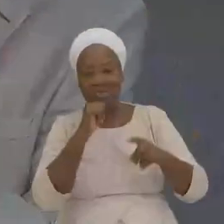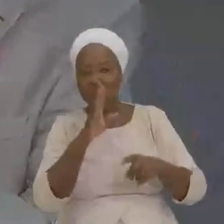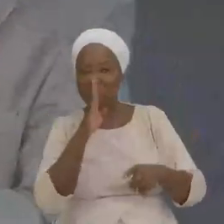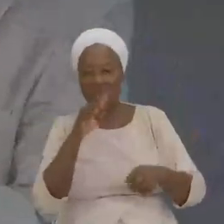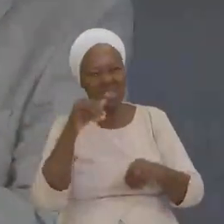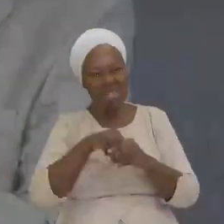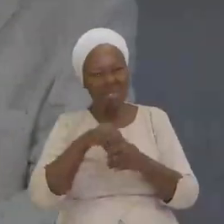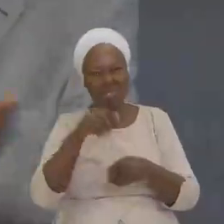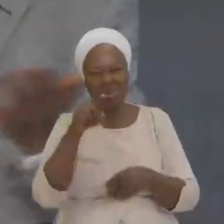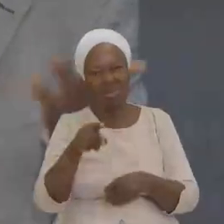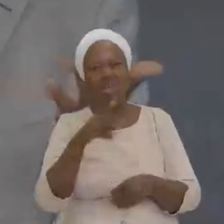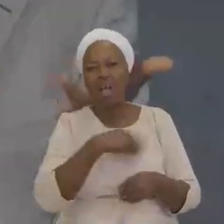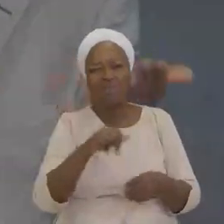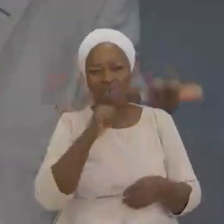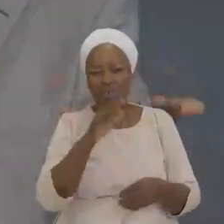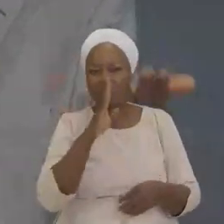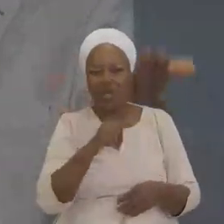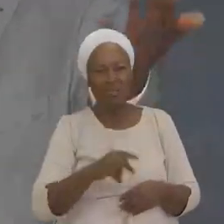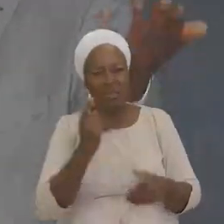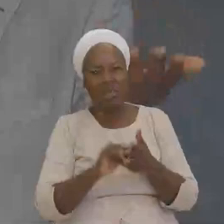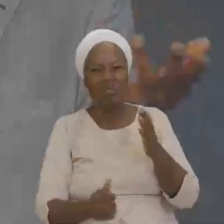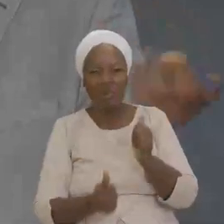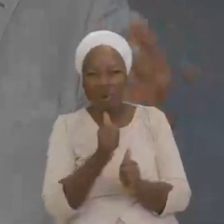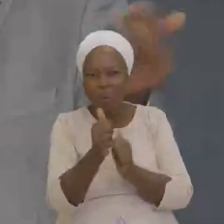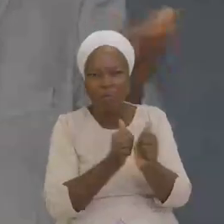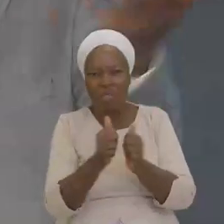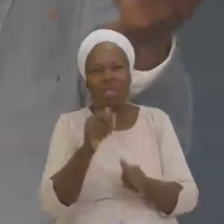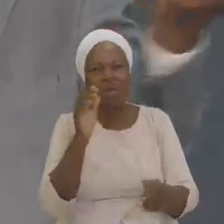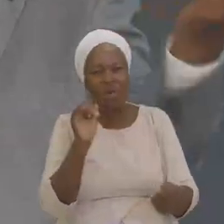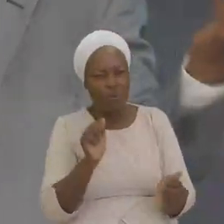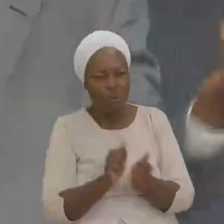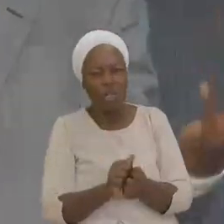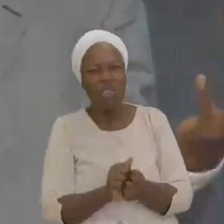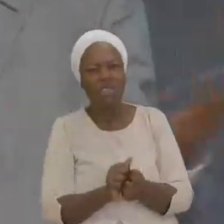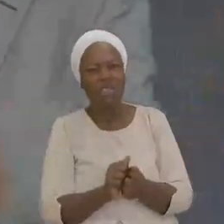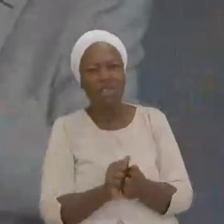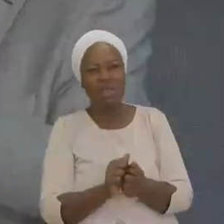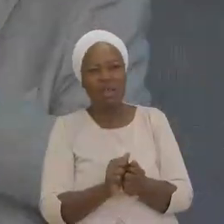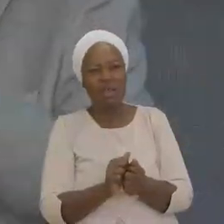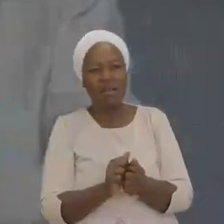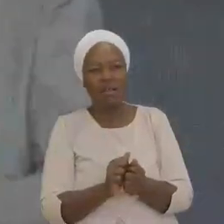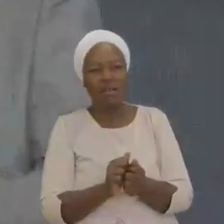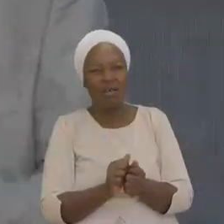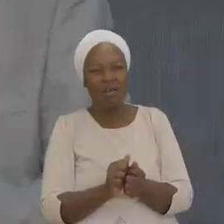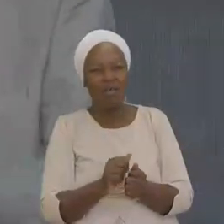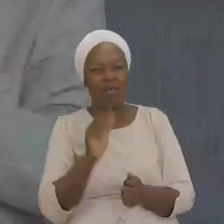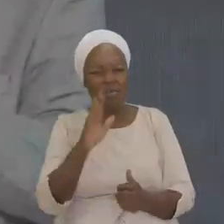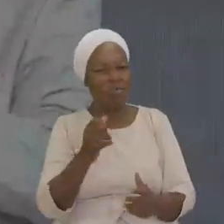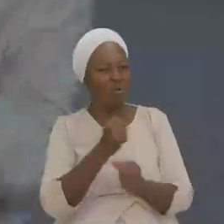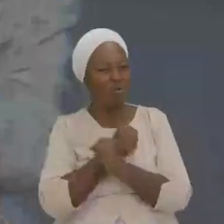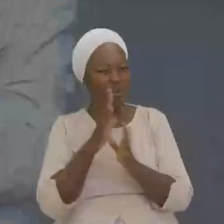Si tu l'as, je ne serai pas un rival avec elle. Je ne serai pas un rival avec